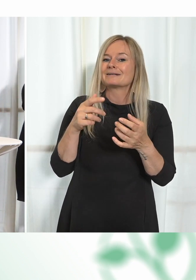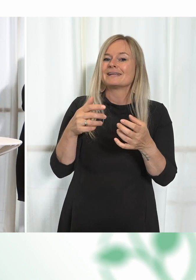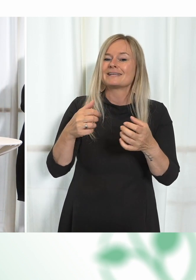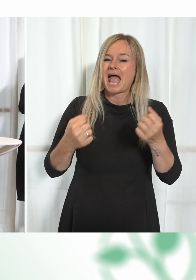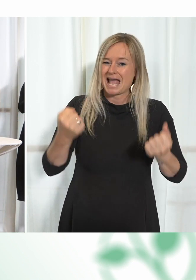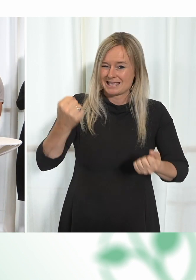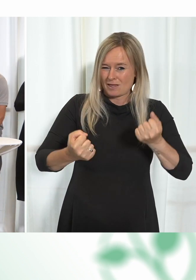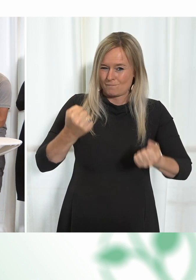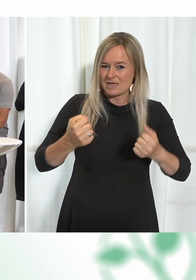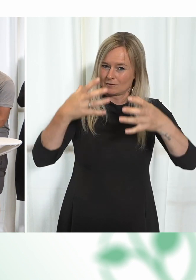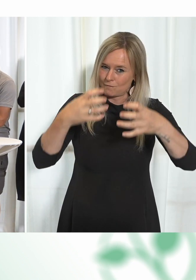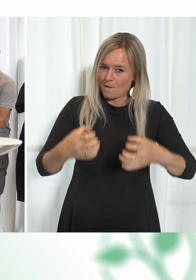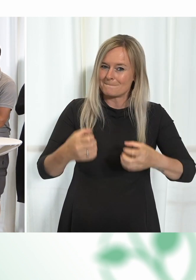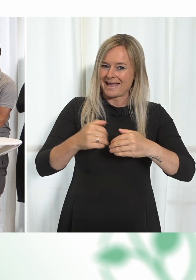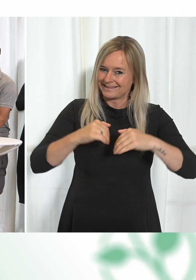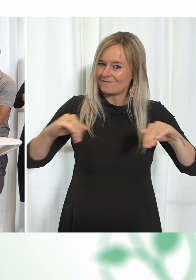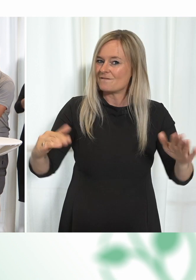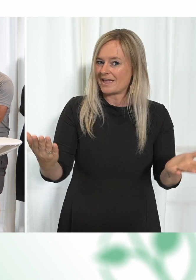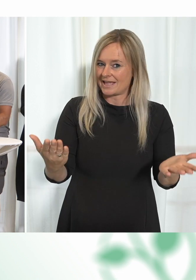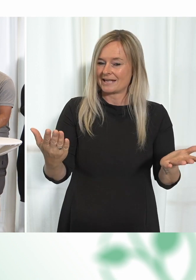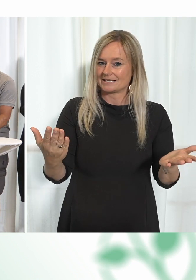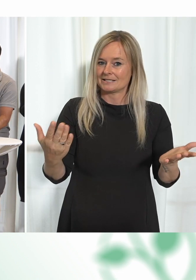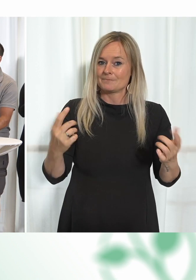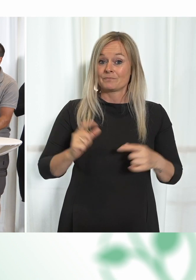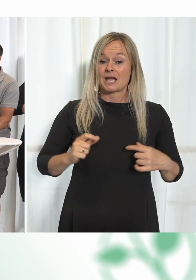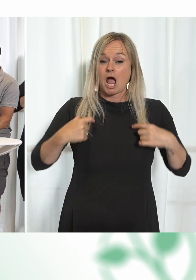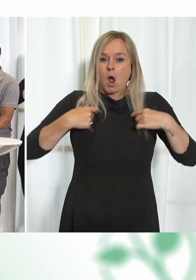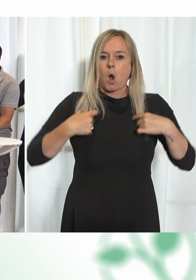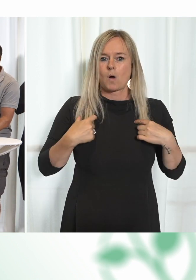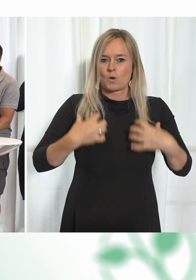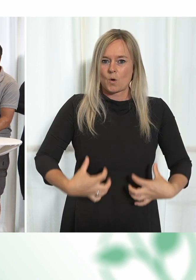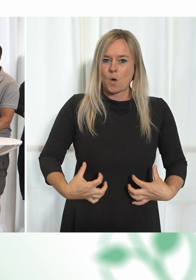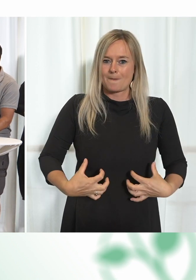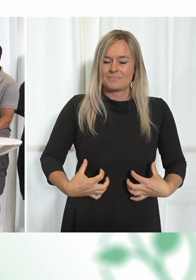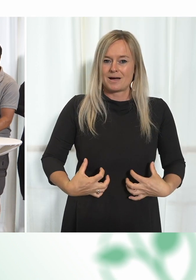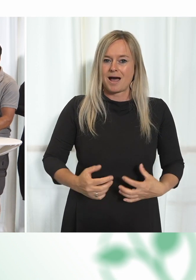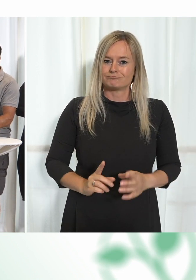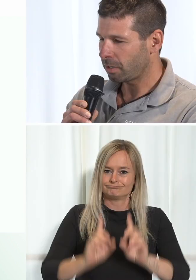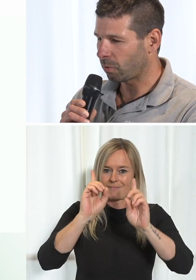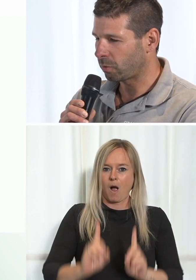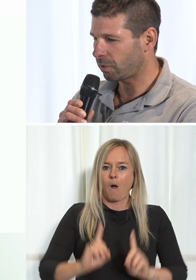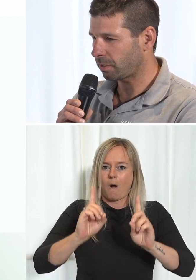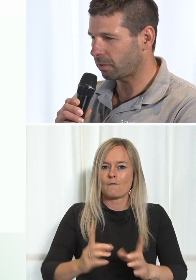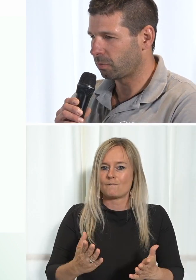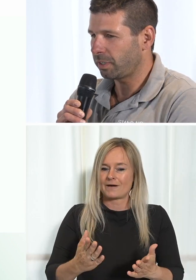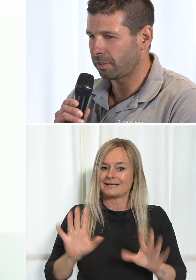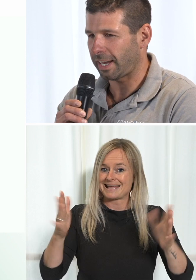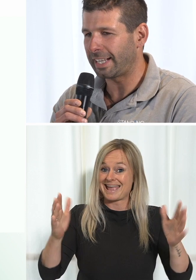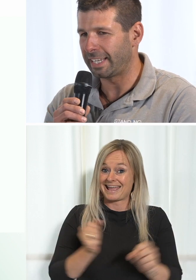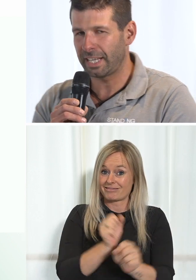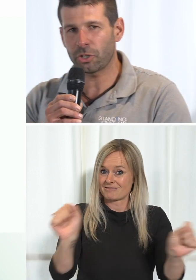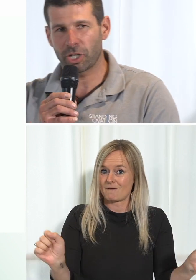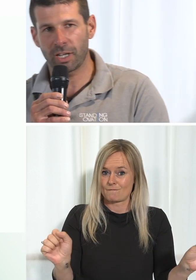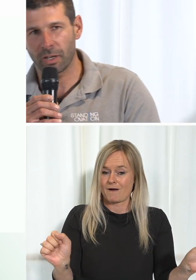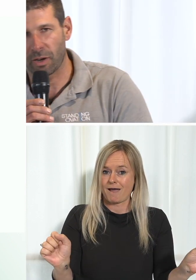kommt die aufrechte Körperhaltung. Und man hat, wie Sie richtig sagen, die Hände frei. Und somit ist